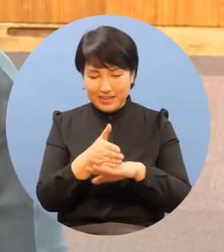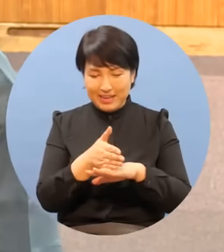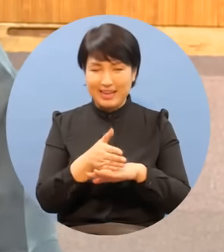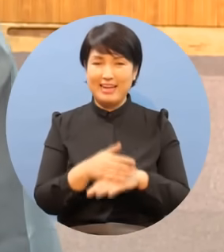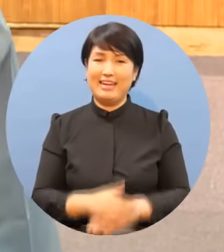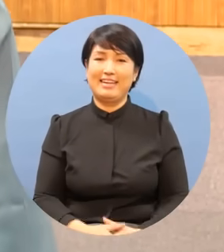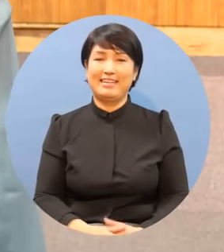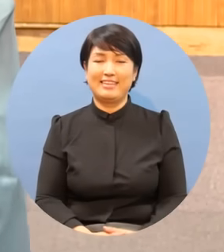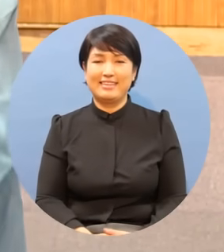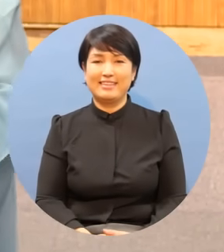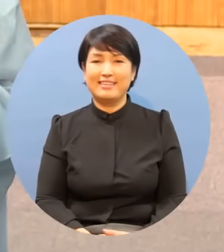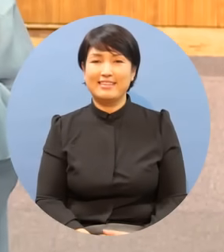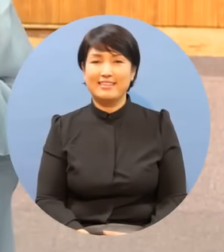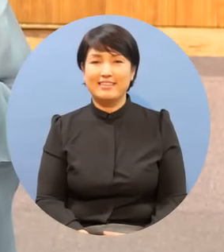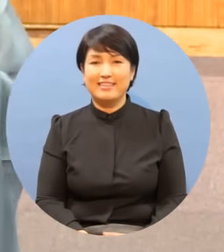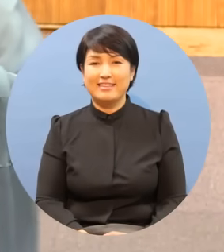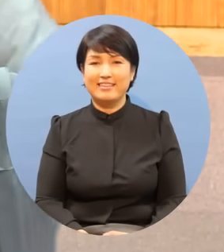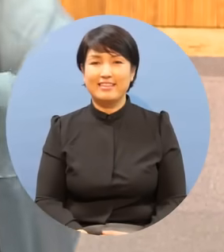감사합니다.